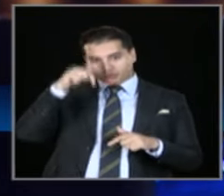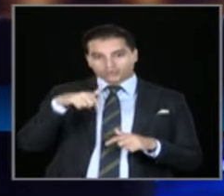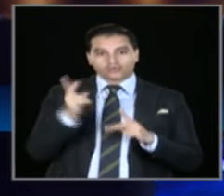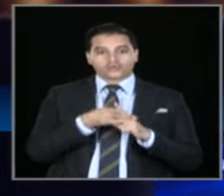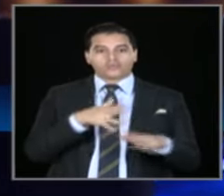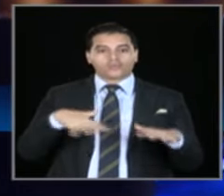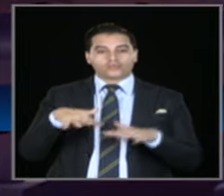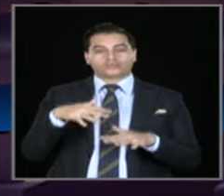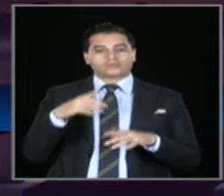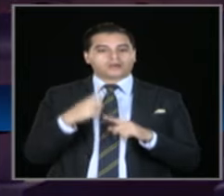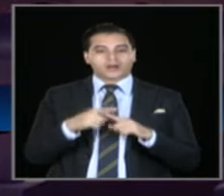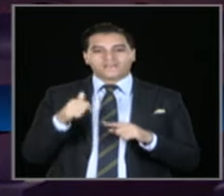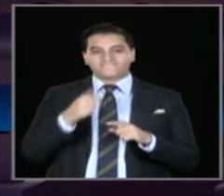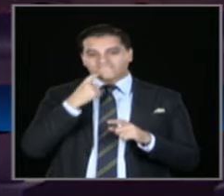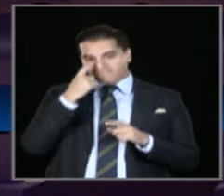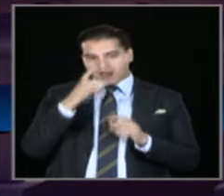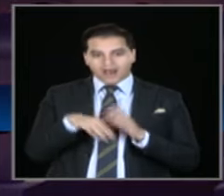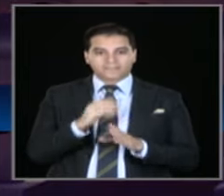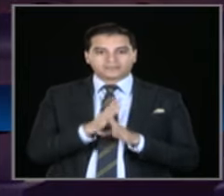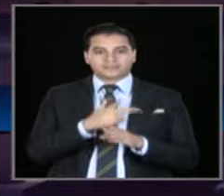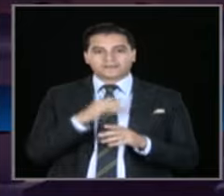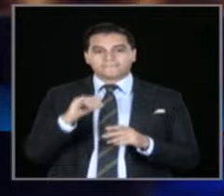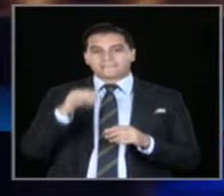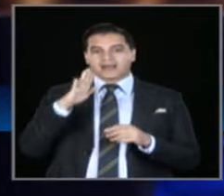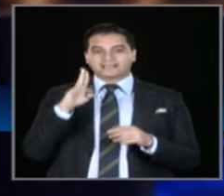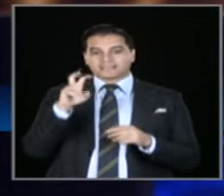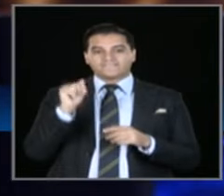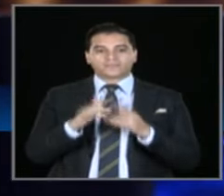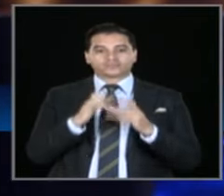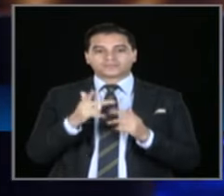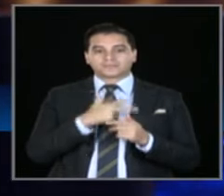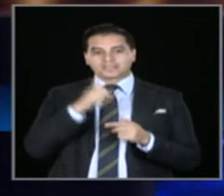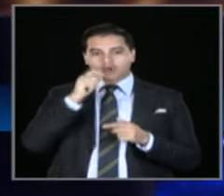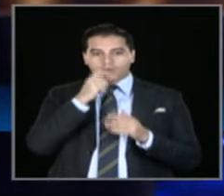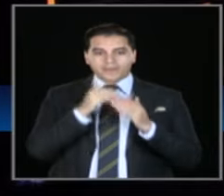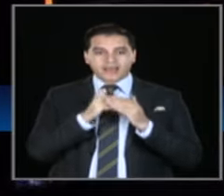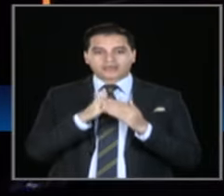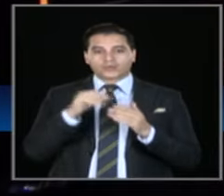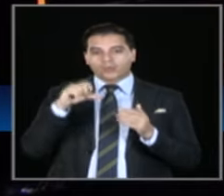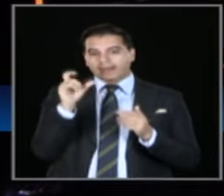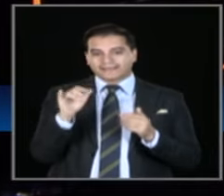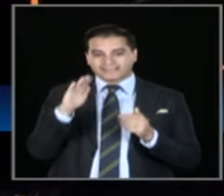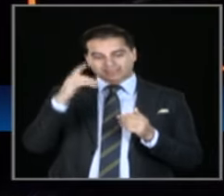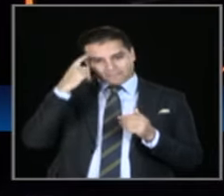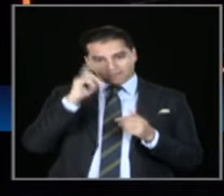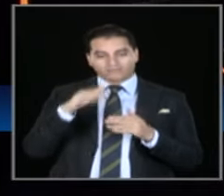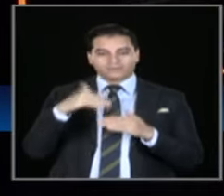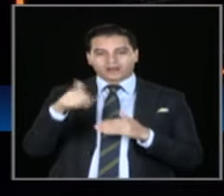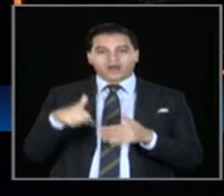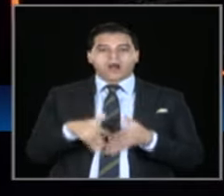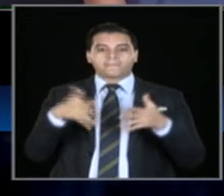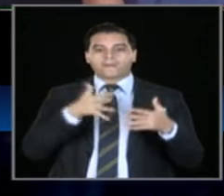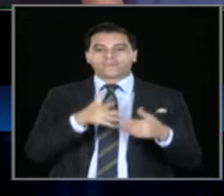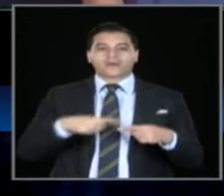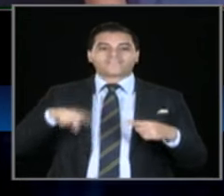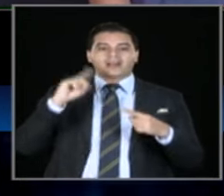غلط. فنانة راحلة قامت بدور ميسة في مسلسل يوميات ونيس؟ ساسن بد. غلط. ما هو أكبر محيط في العالم من حيث المساحة؟